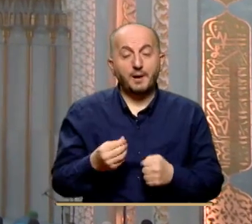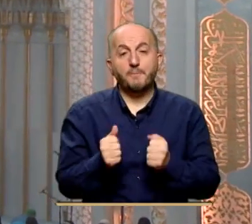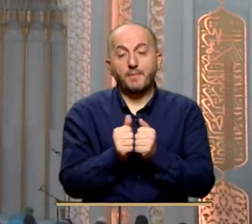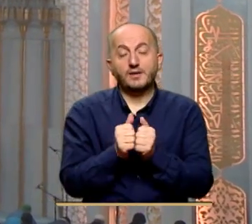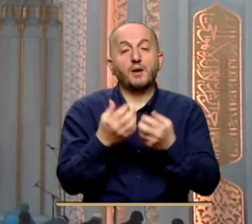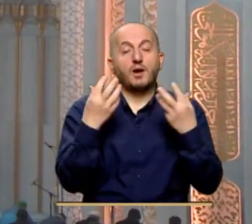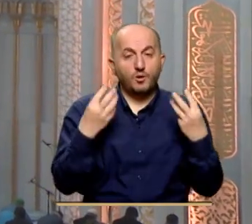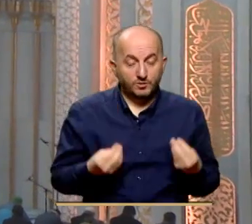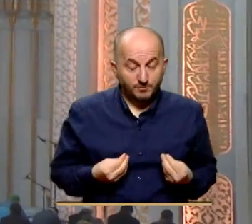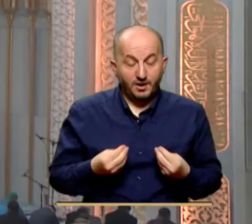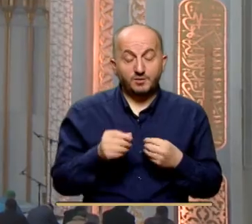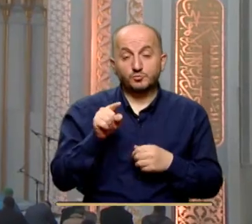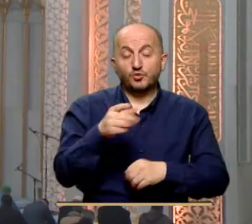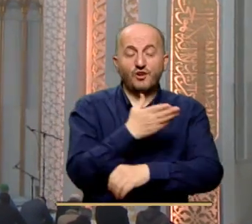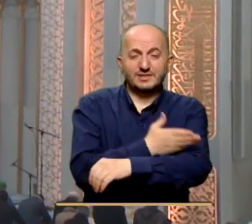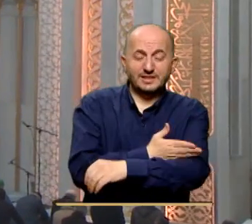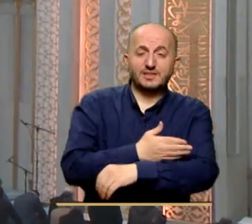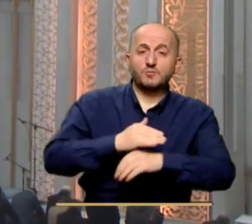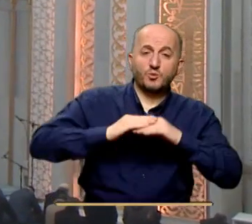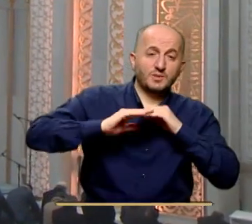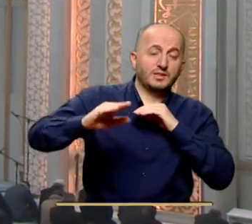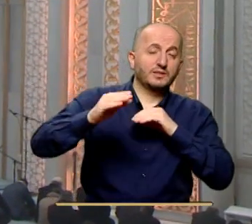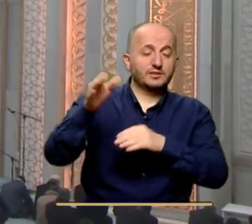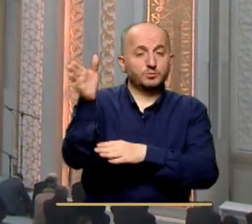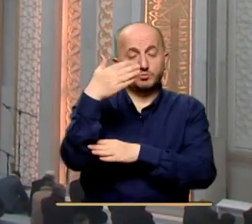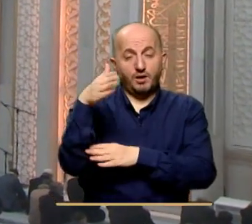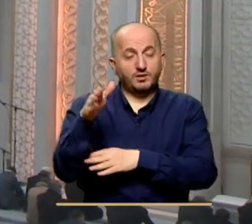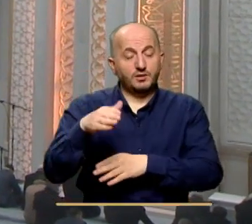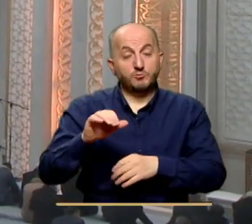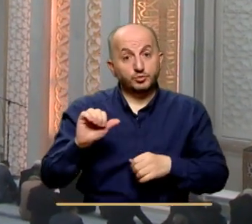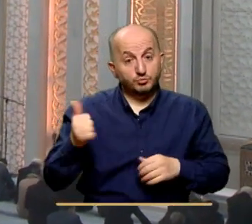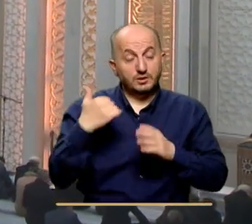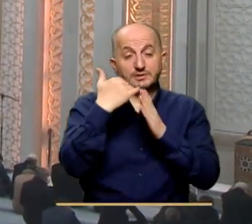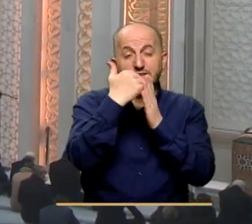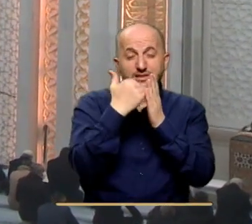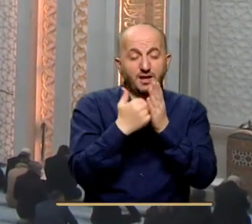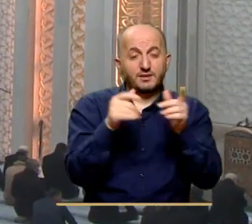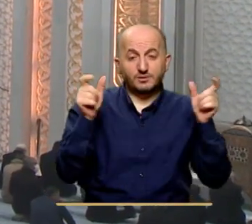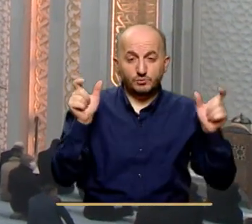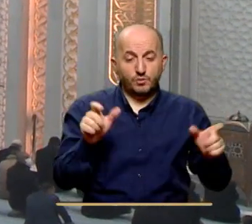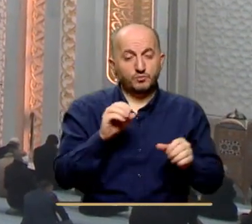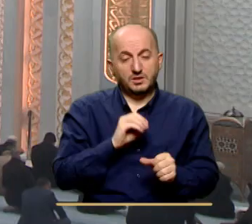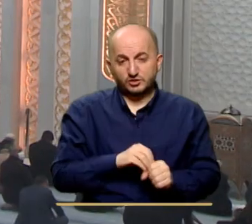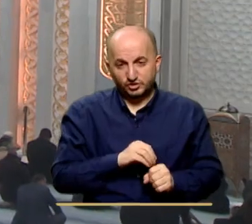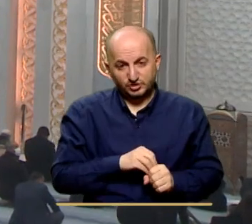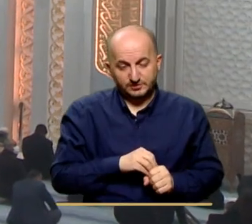beraber olmak, bu vatanı, bu milleti, bu bayrağı, bu mukaddes değerleri korumak için